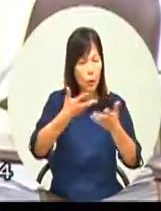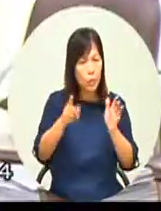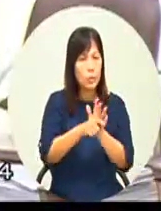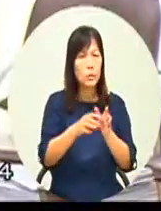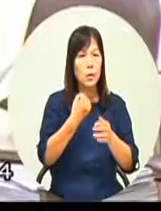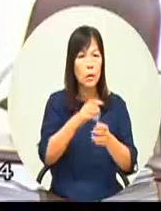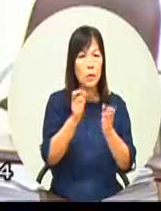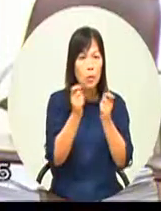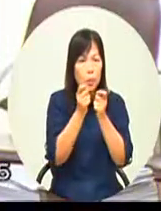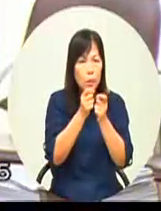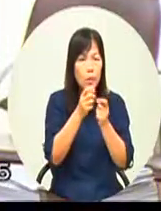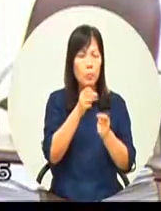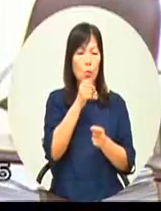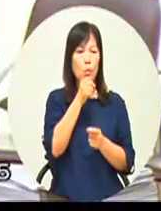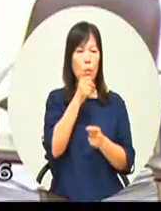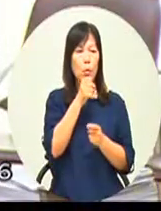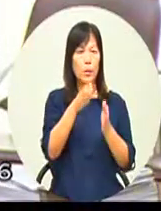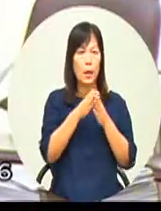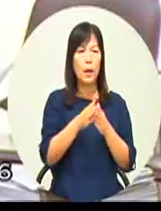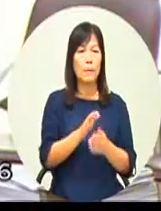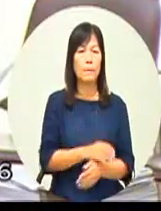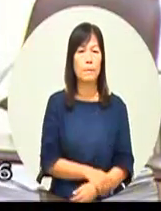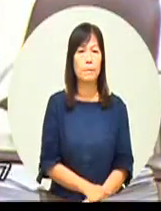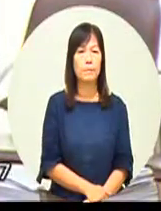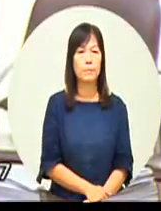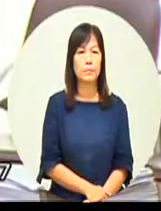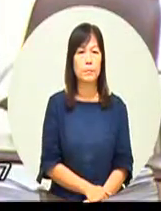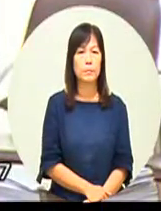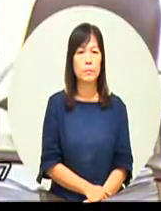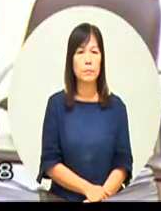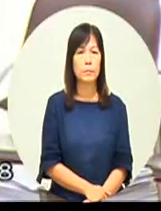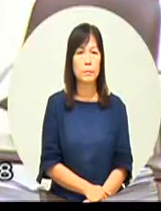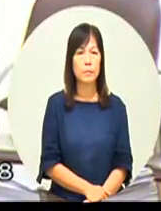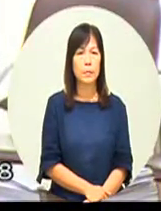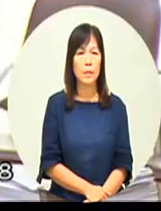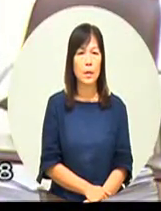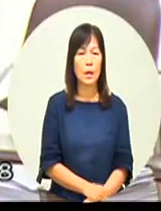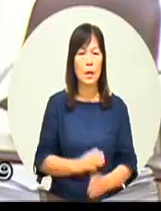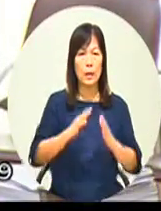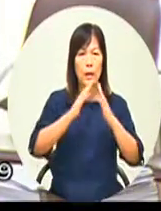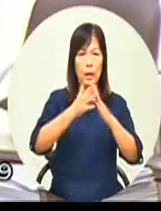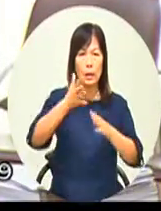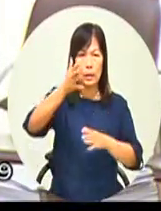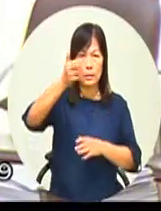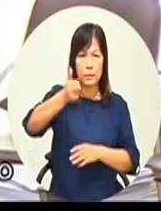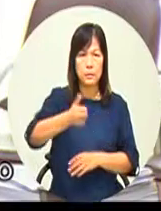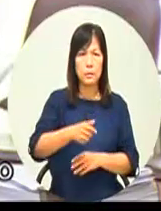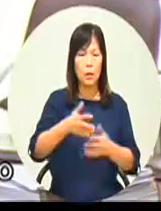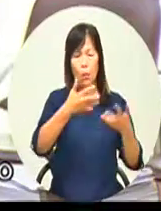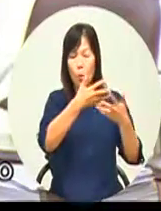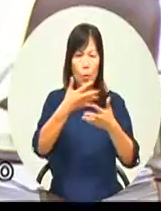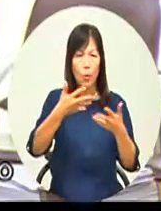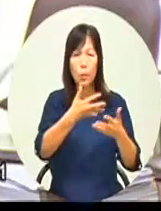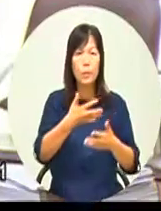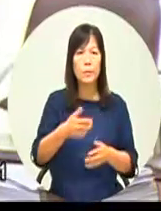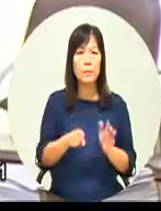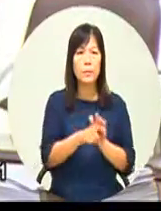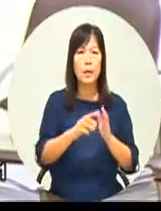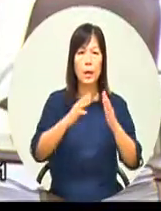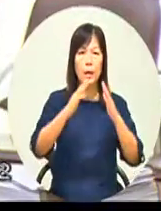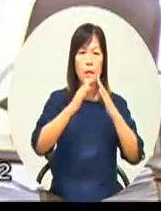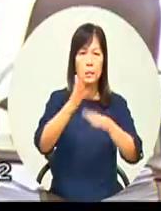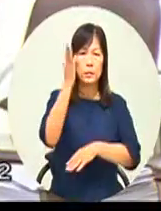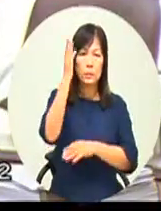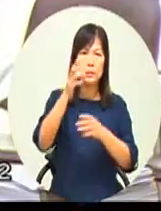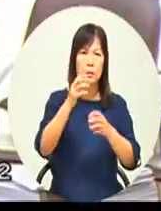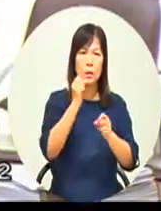量靠近麦克风，因为我市长咨询的就是市政